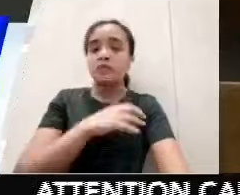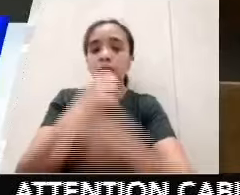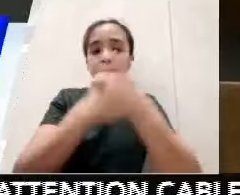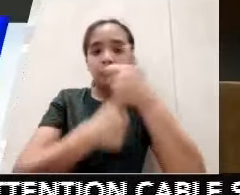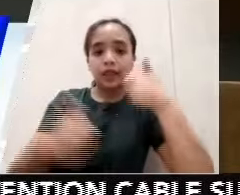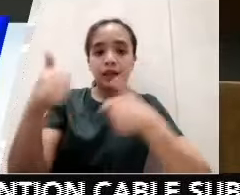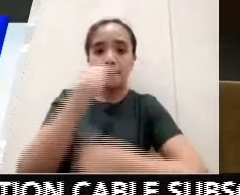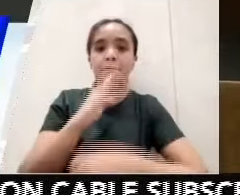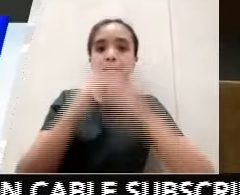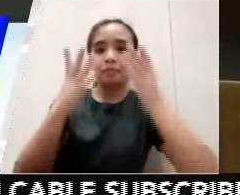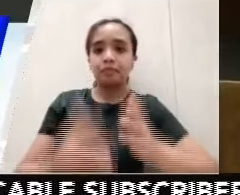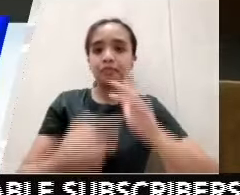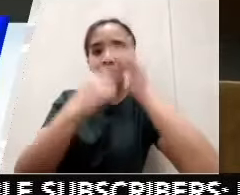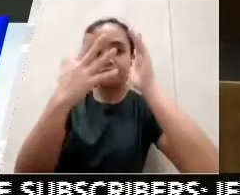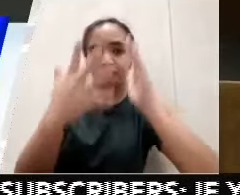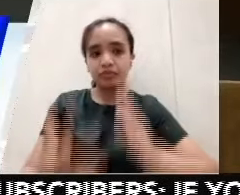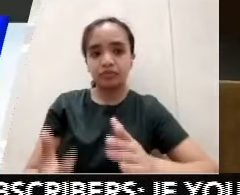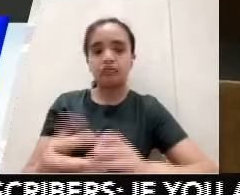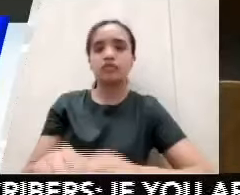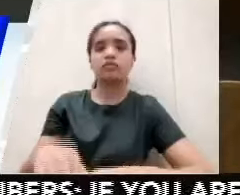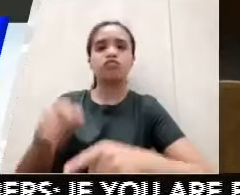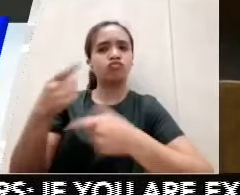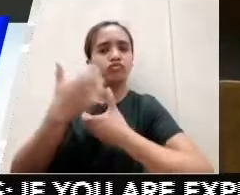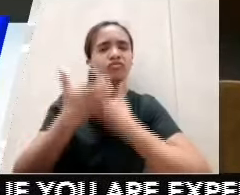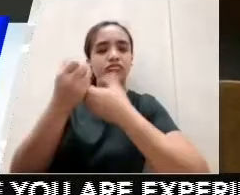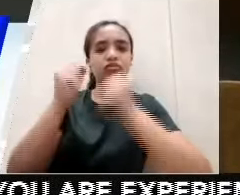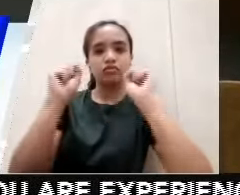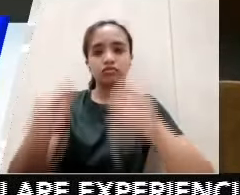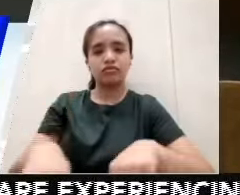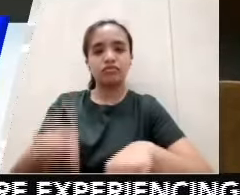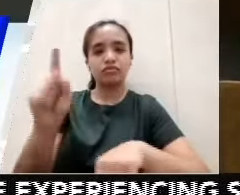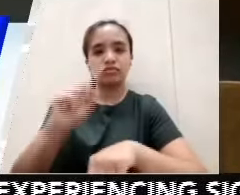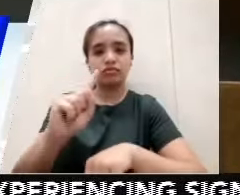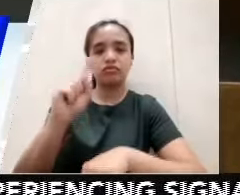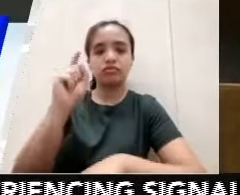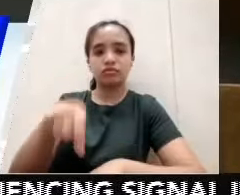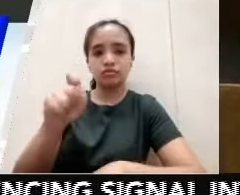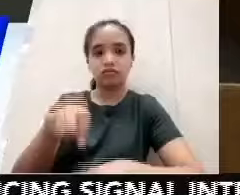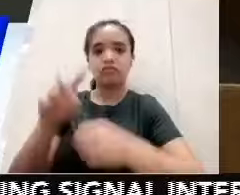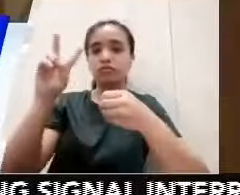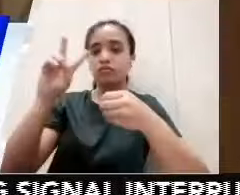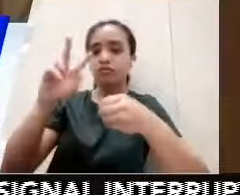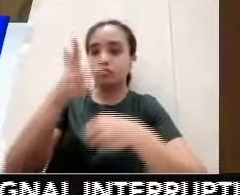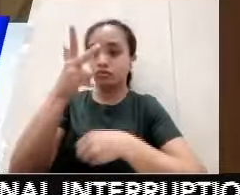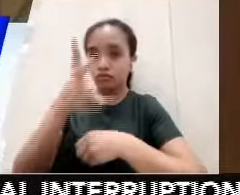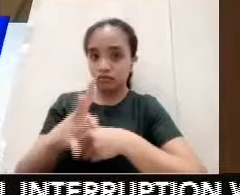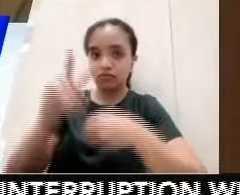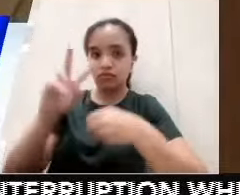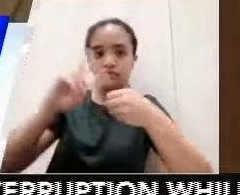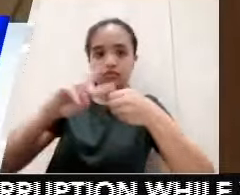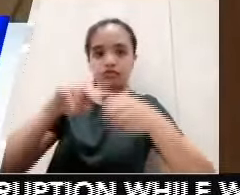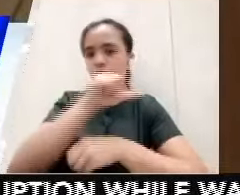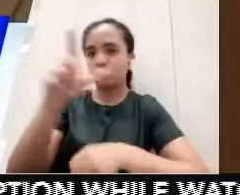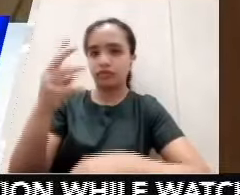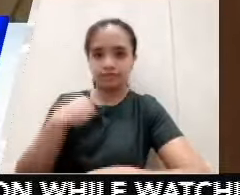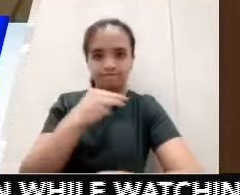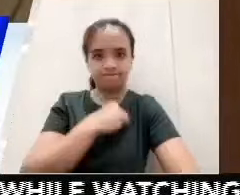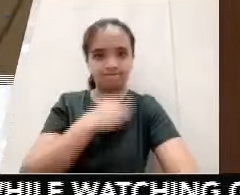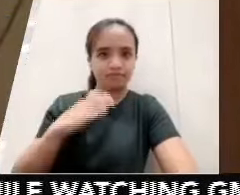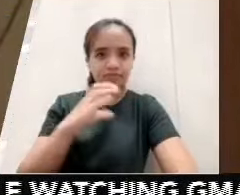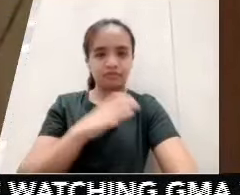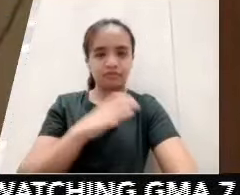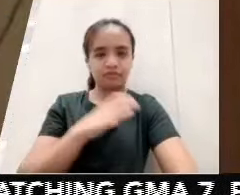Gonzalez tiwala siyang makukuha ang kailangang 34 vote ng Lahat ng miyembro ng camara almost 280